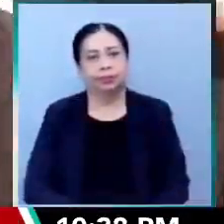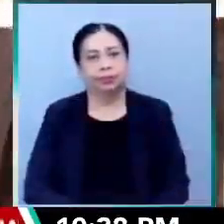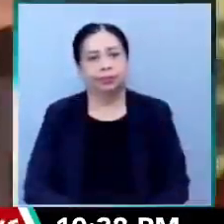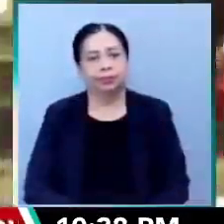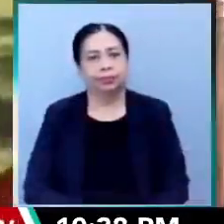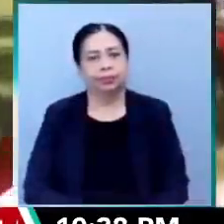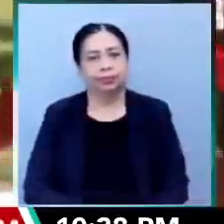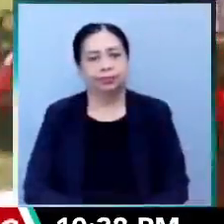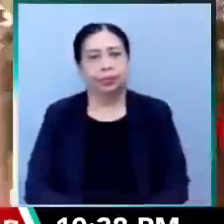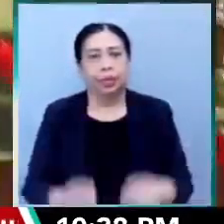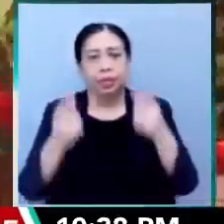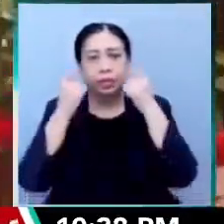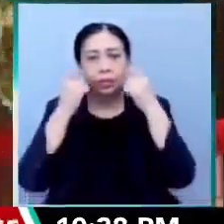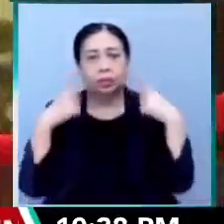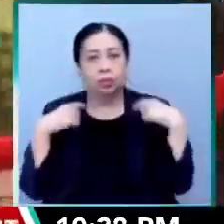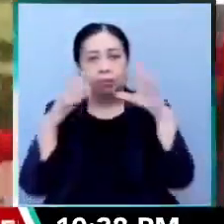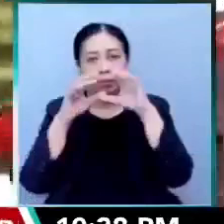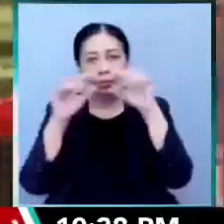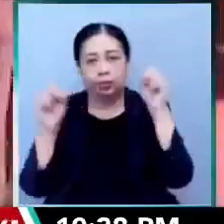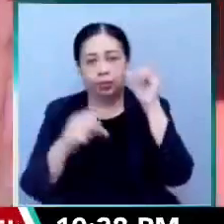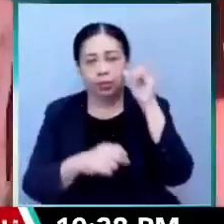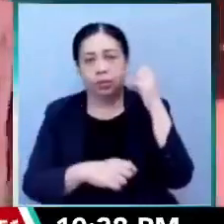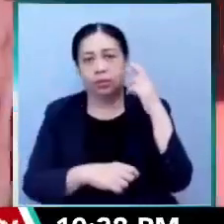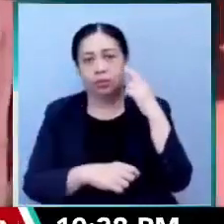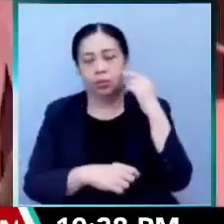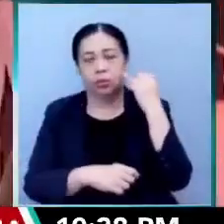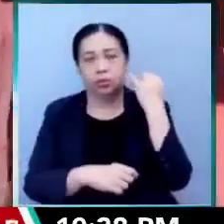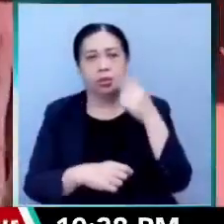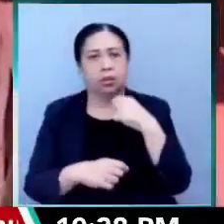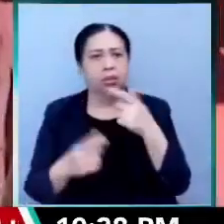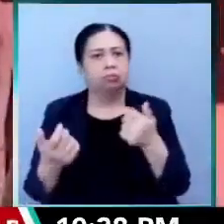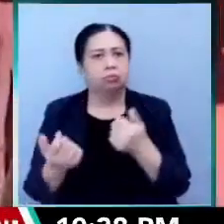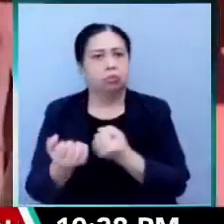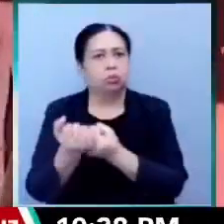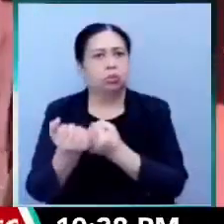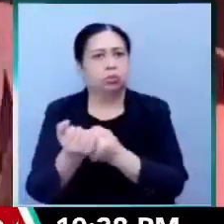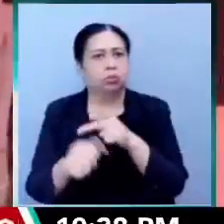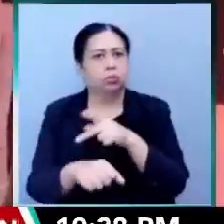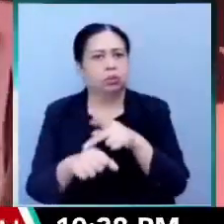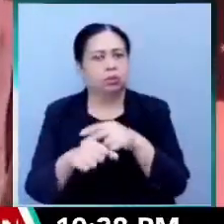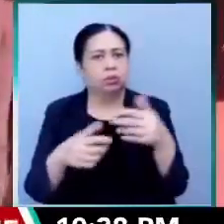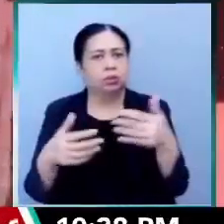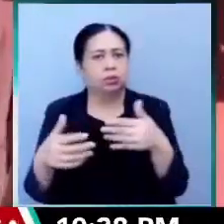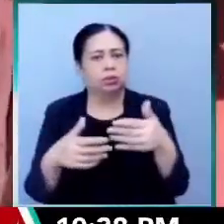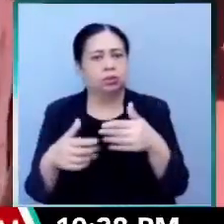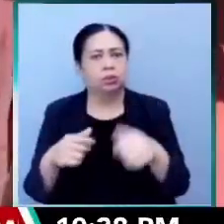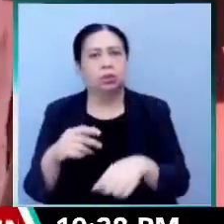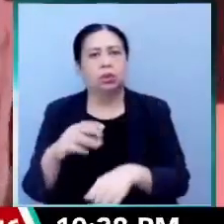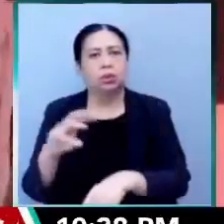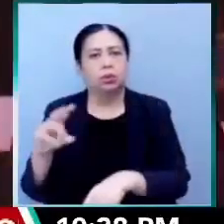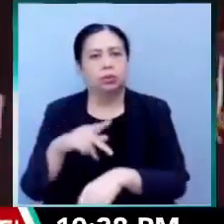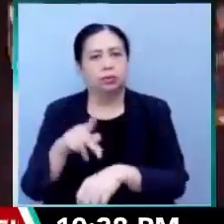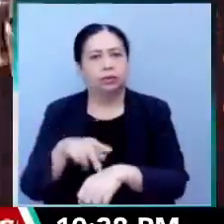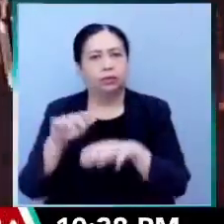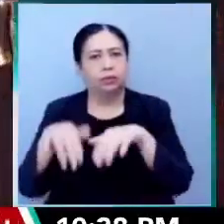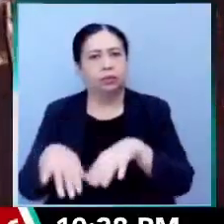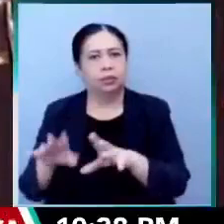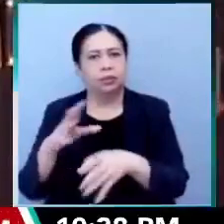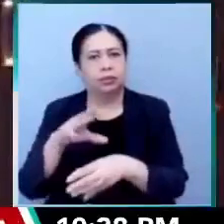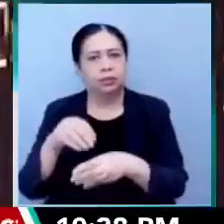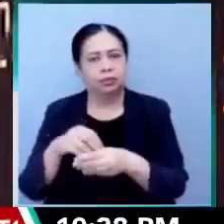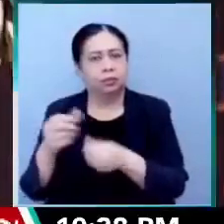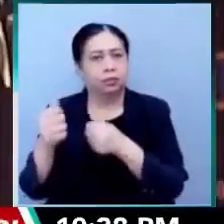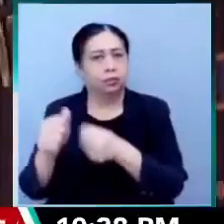Timor-Leste President Yusei Ramos Horta suportadong aksyon ng Pilipinas sa tensyon sa West Philippine Sea. Kabilang dyan ang pagsunod ng Pilipinas